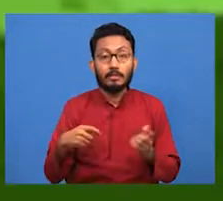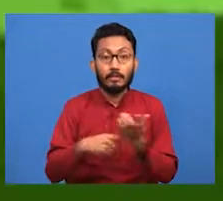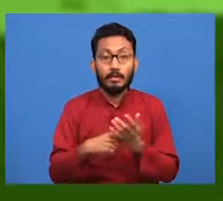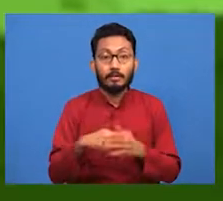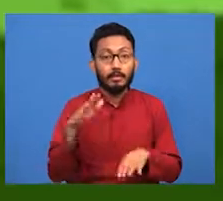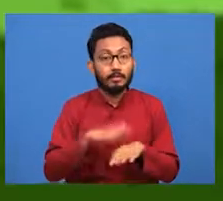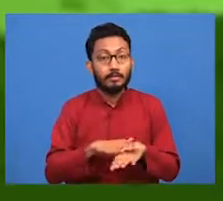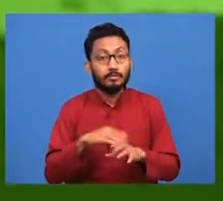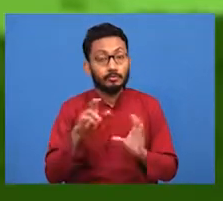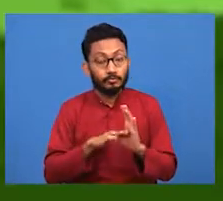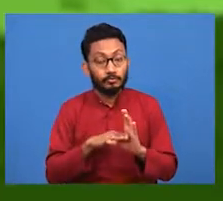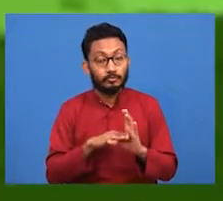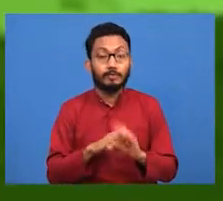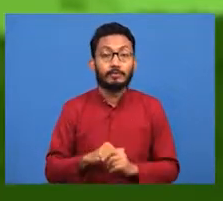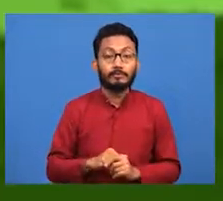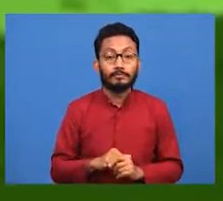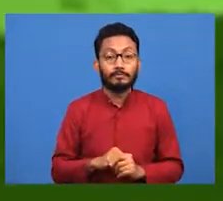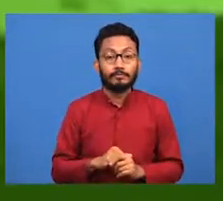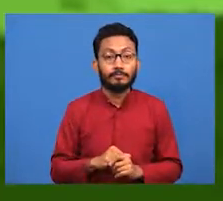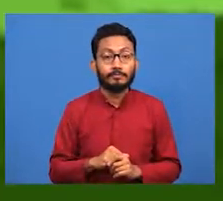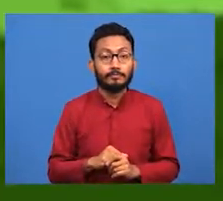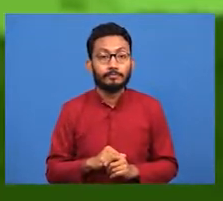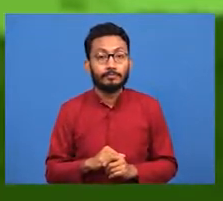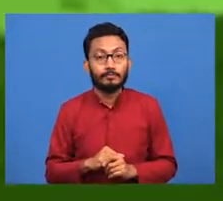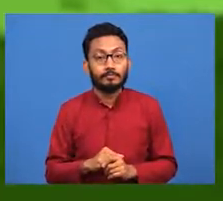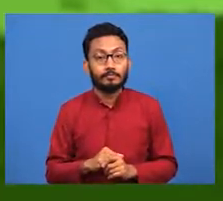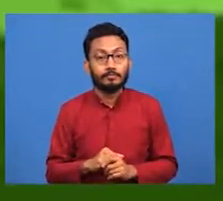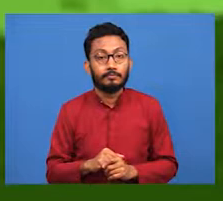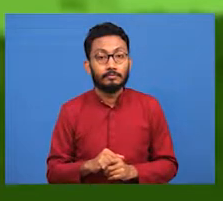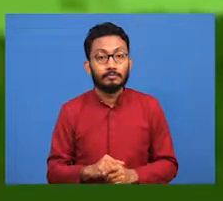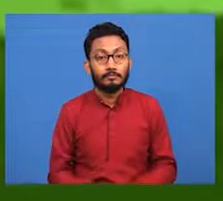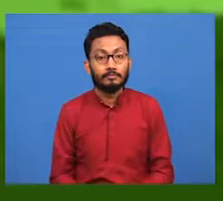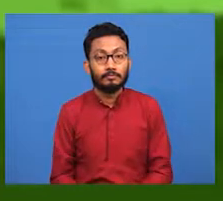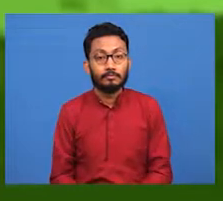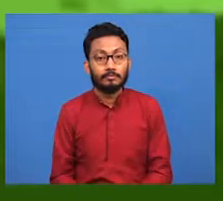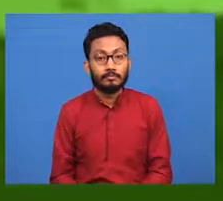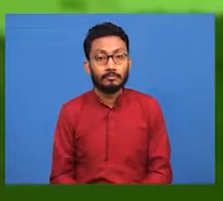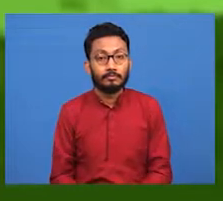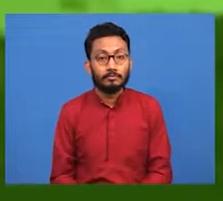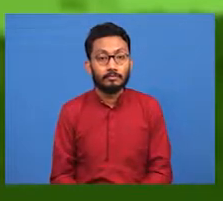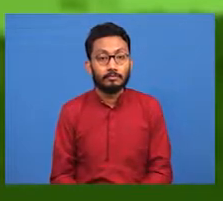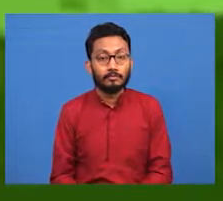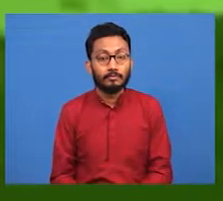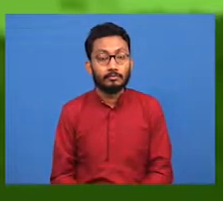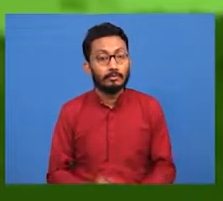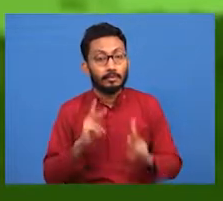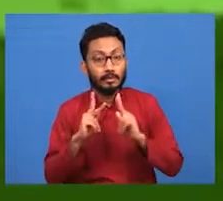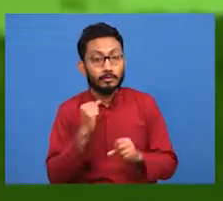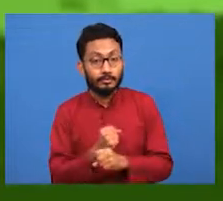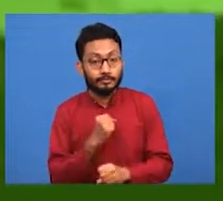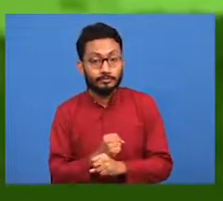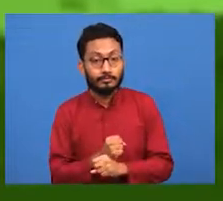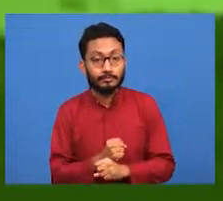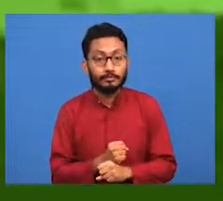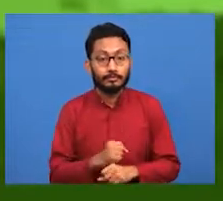Apa? Murid-murid masih keliru antara kata kerja aktif tak transitif berpelengkap dan tanpa pelengkap?